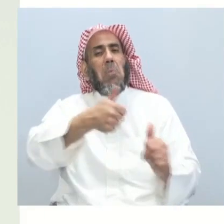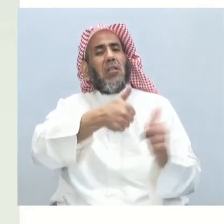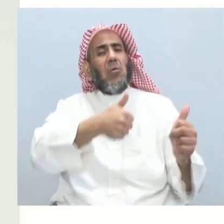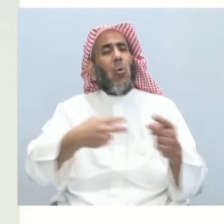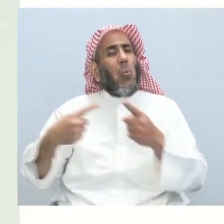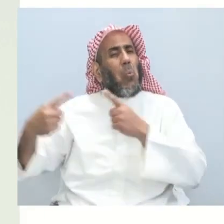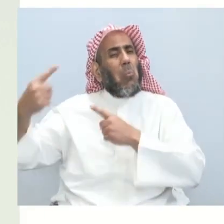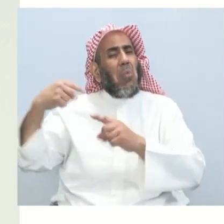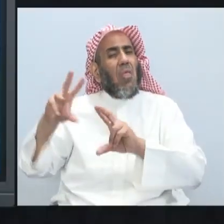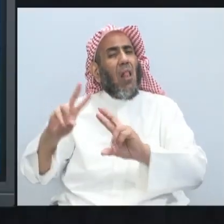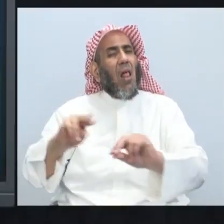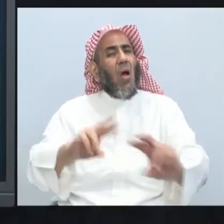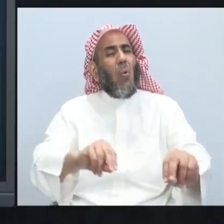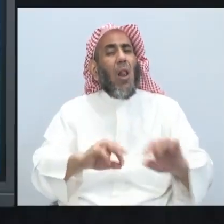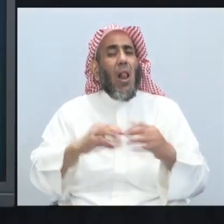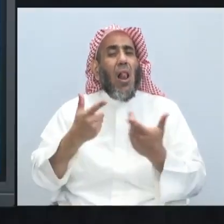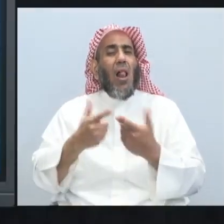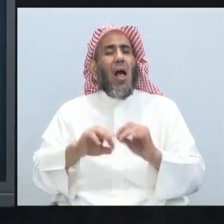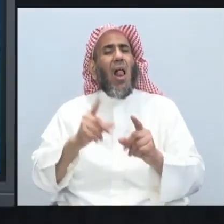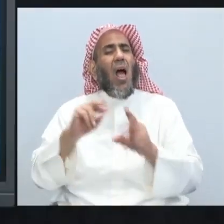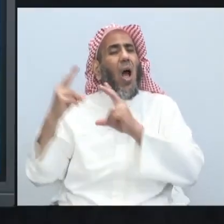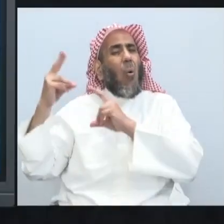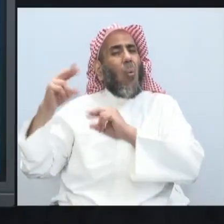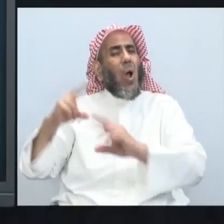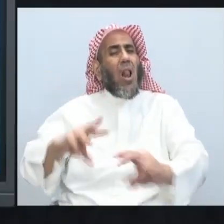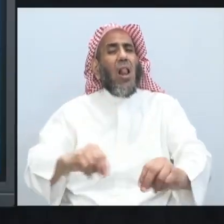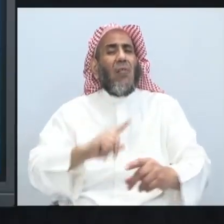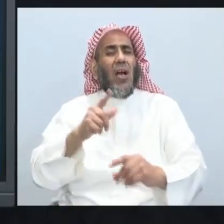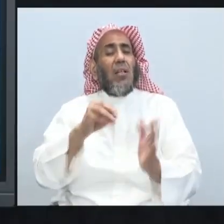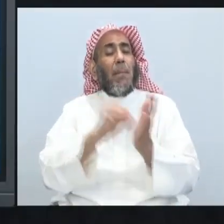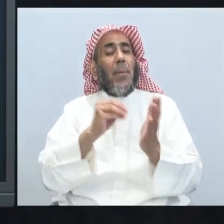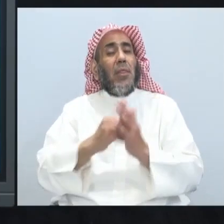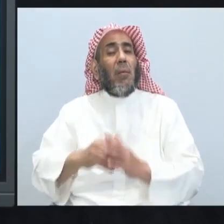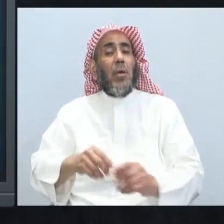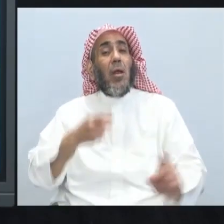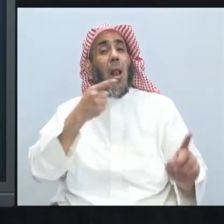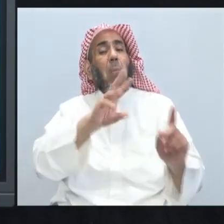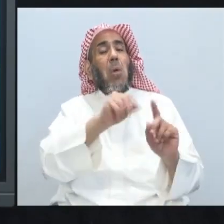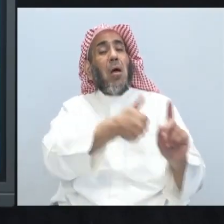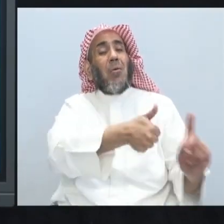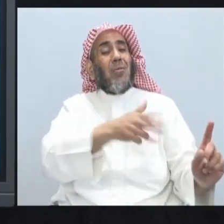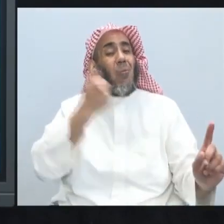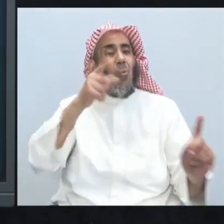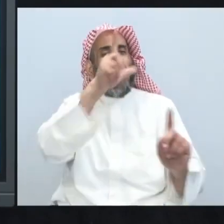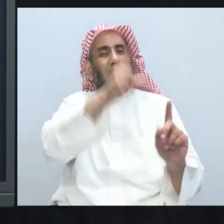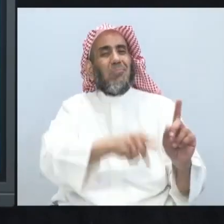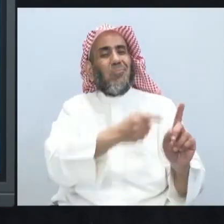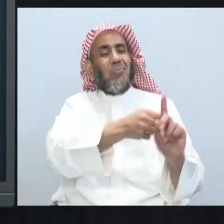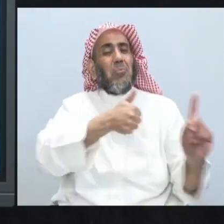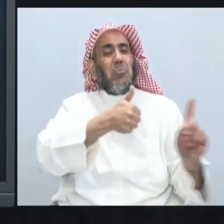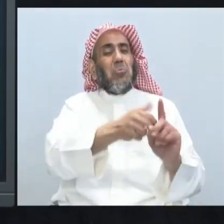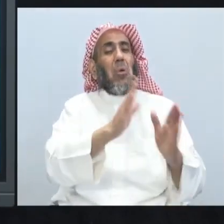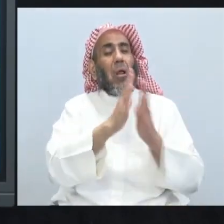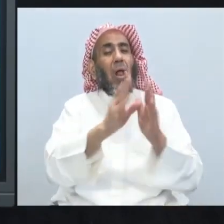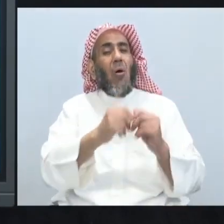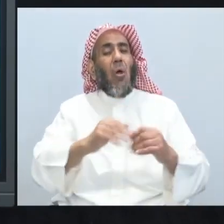بدايه المدح تقليدي كما مع انه على غرار السابقين فكانت مضامين المديح كما هي عند القدماء فصوره الممدوح ترتكز حول